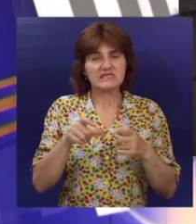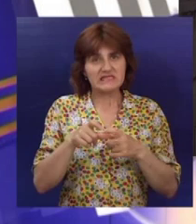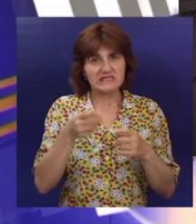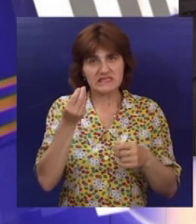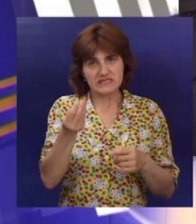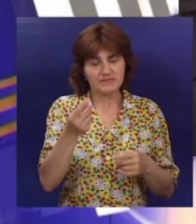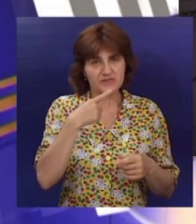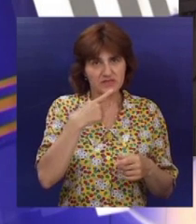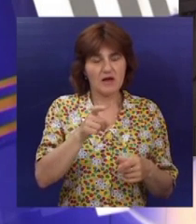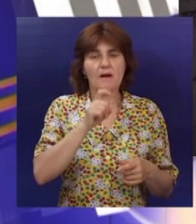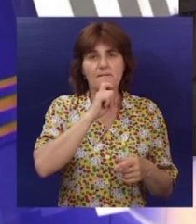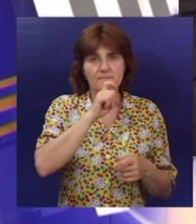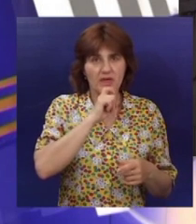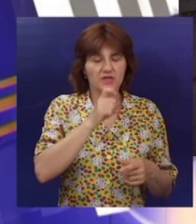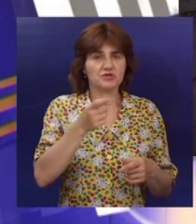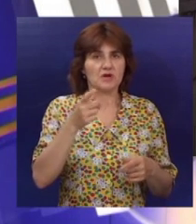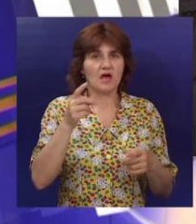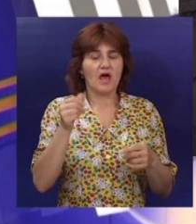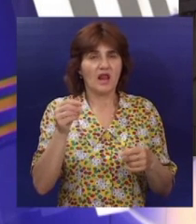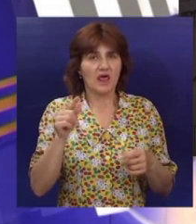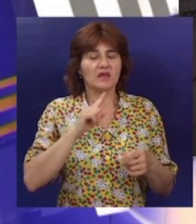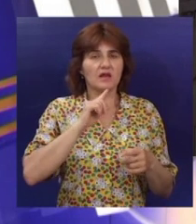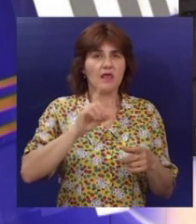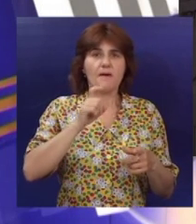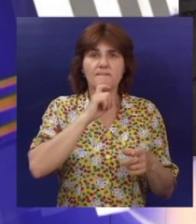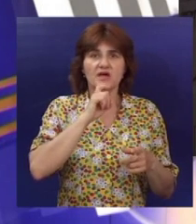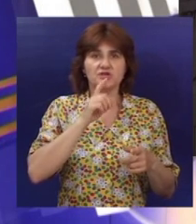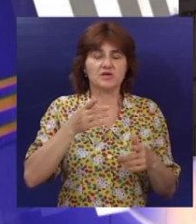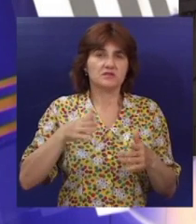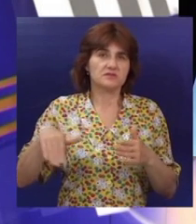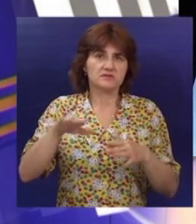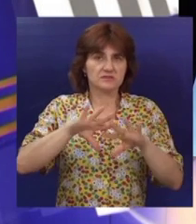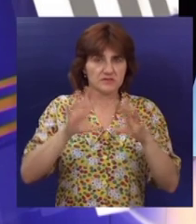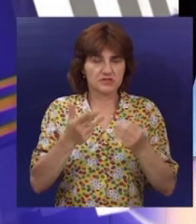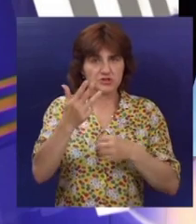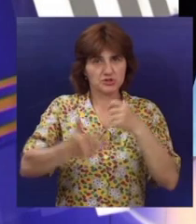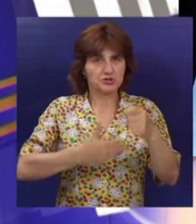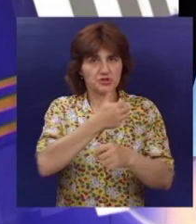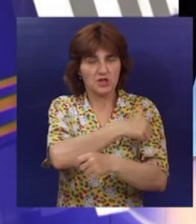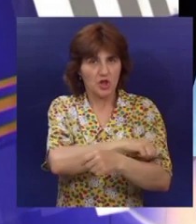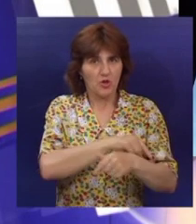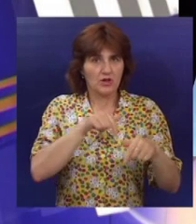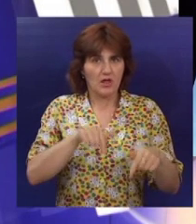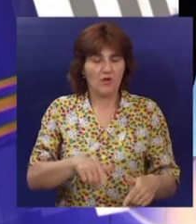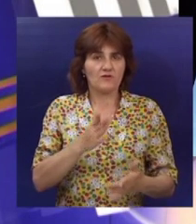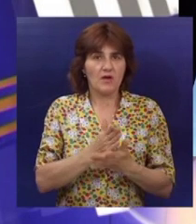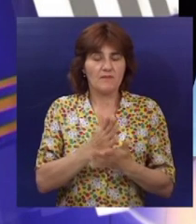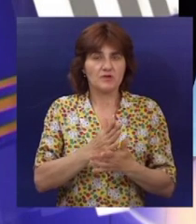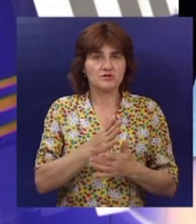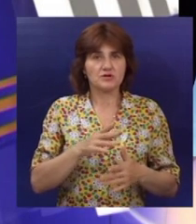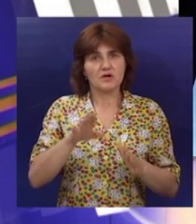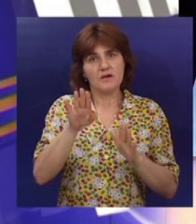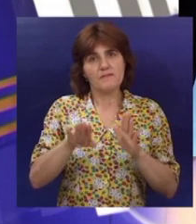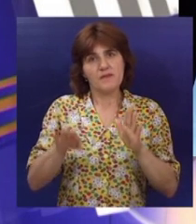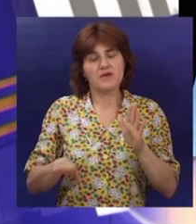stranka, Demokratski savez Vojvođanskih Mađara, Srpska radikalna stranka i Pokret Mađarske nade u naredne 4 godine u lokalnom parlamentu